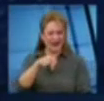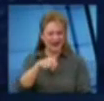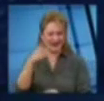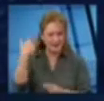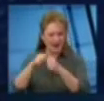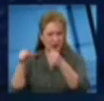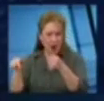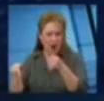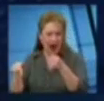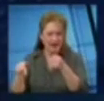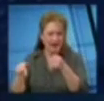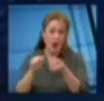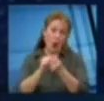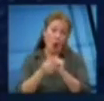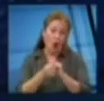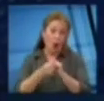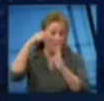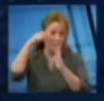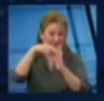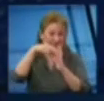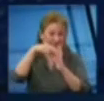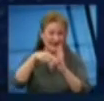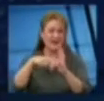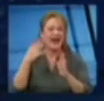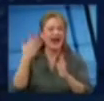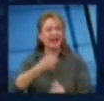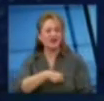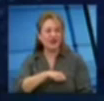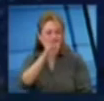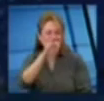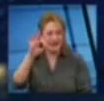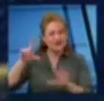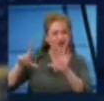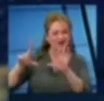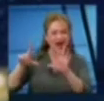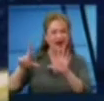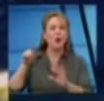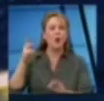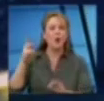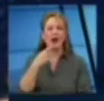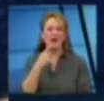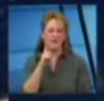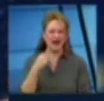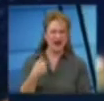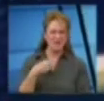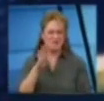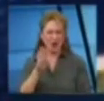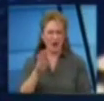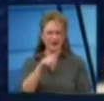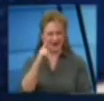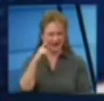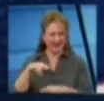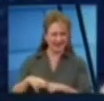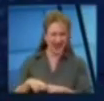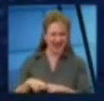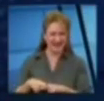שרוצה דוגמה מהסרטים, זה היה בזמן נושא סרטי ג'יימס בונד עם ג'ון קונרי. הוא היה אומר, My name is Bond, you know the rest. שמי שון.